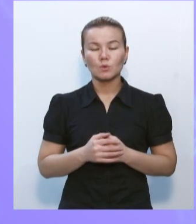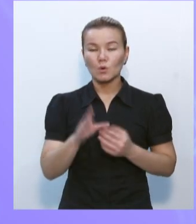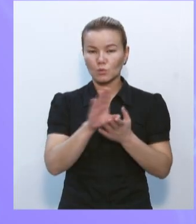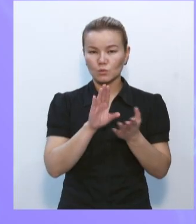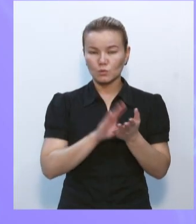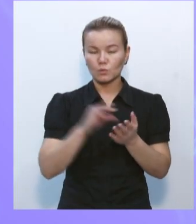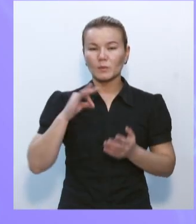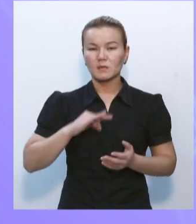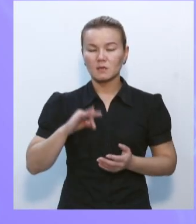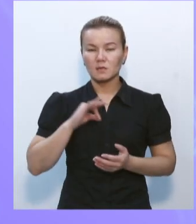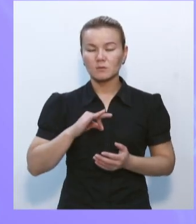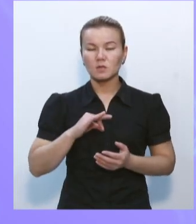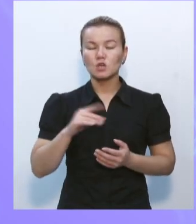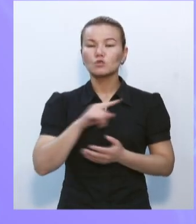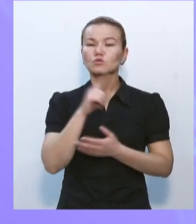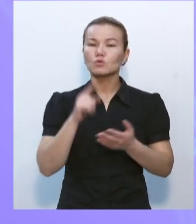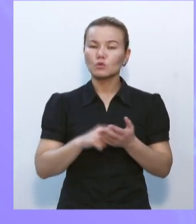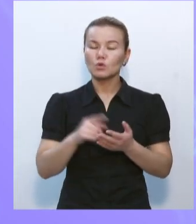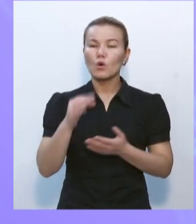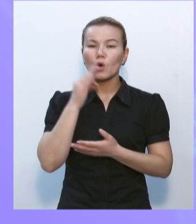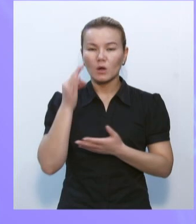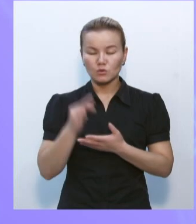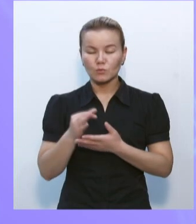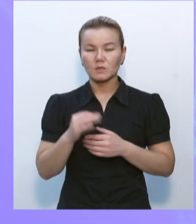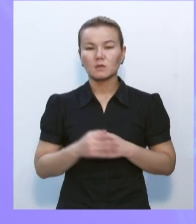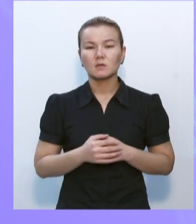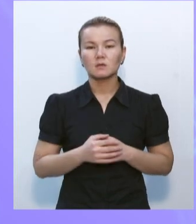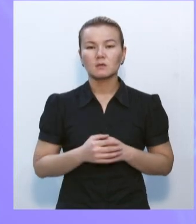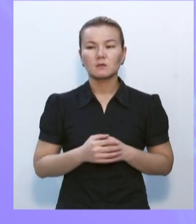Үлгүнү пайдаланып, суроолорго жооп бергиле.